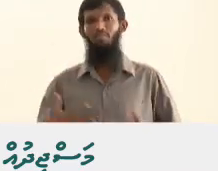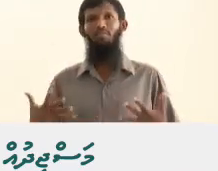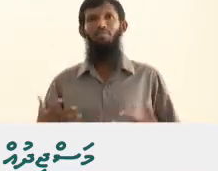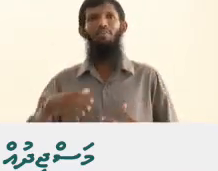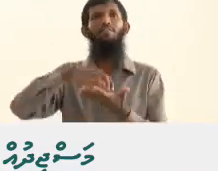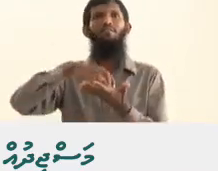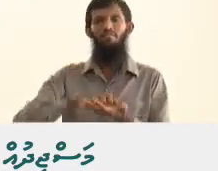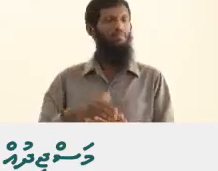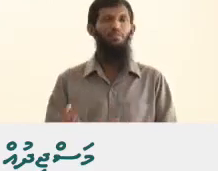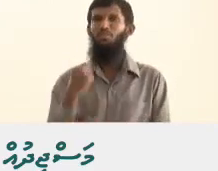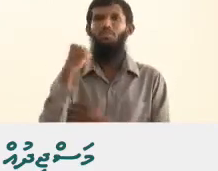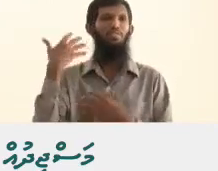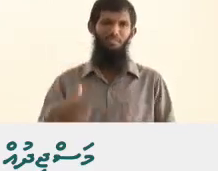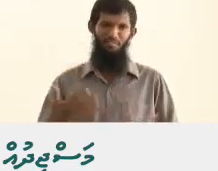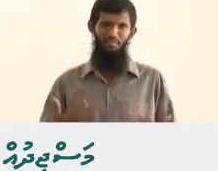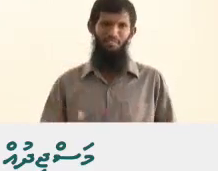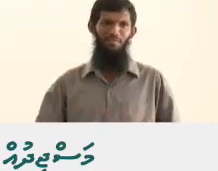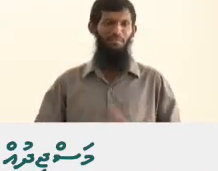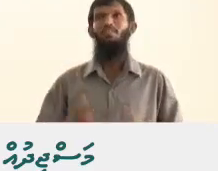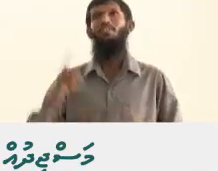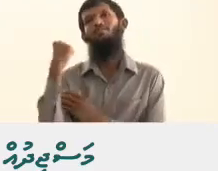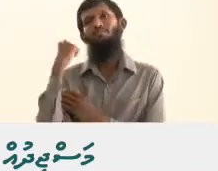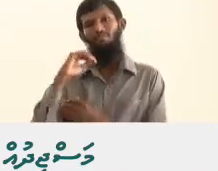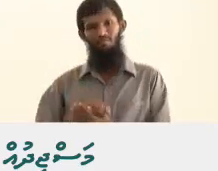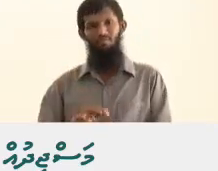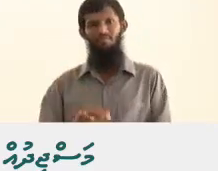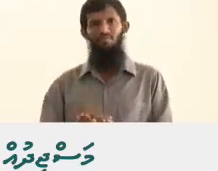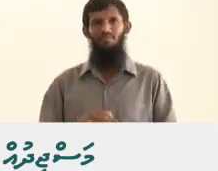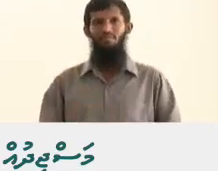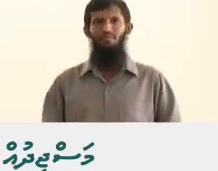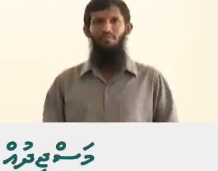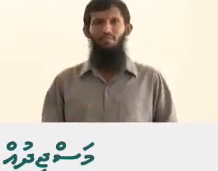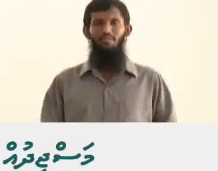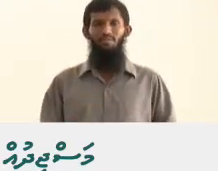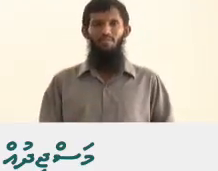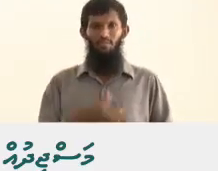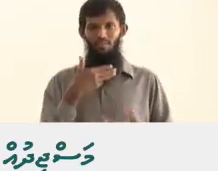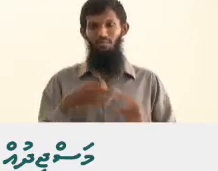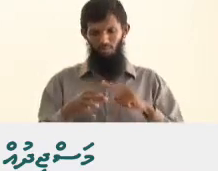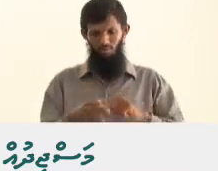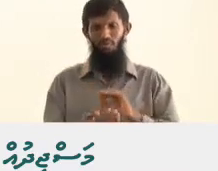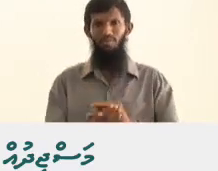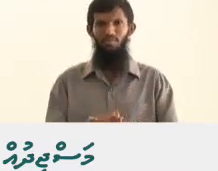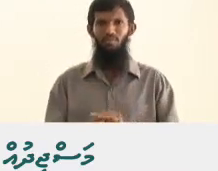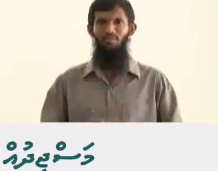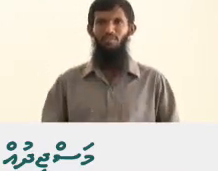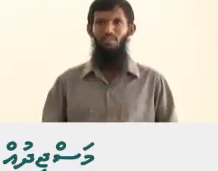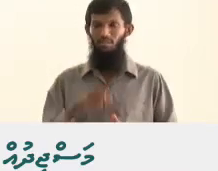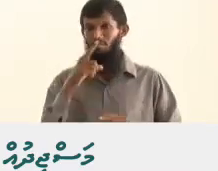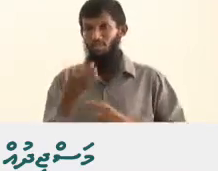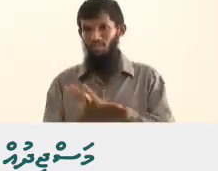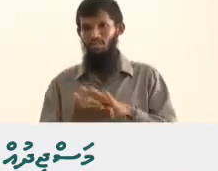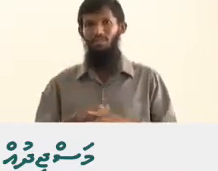visneto allah taala wahi kurwa faave wa khuliqal insanu dha'ifa manai